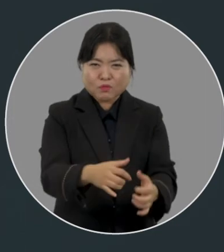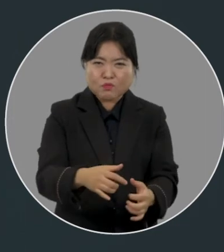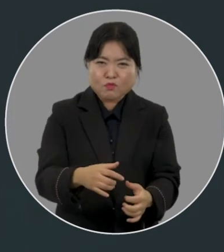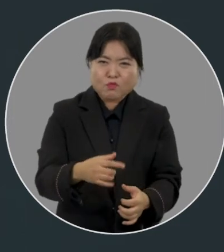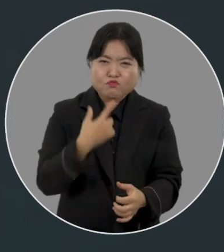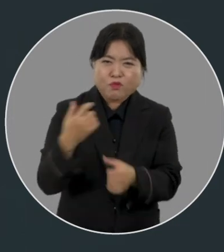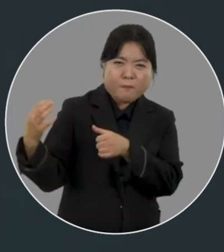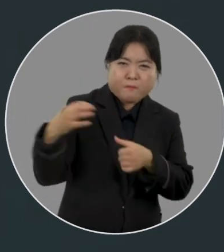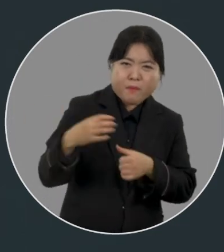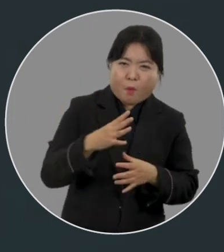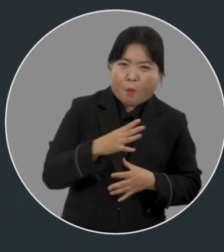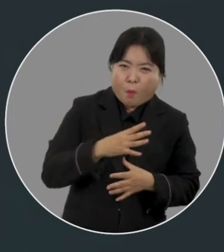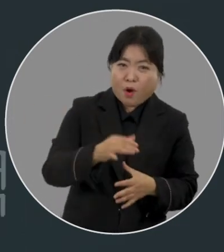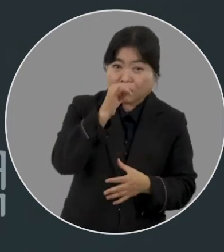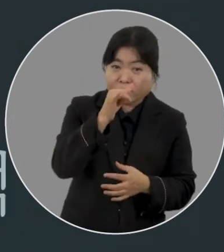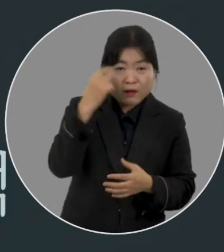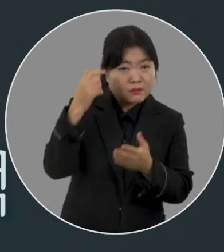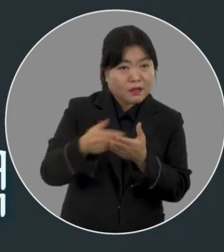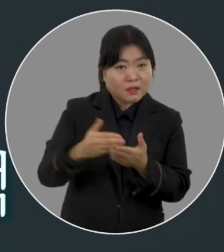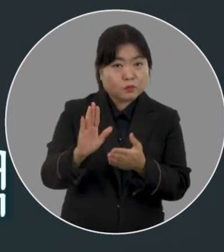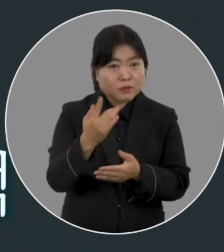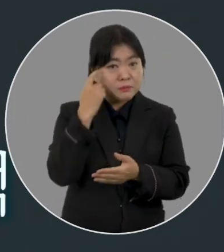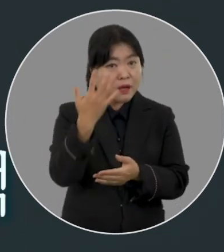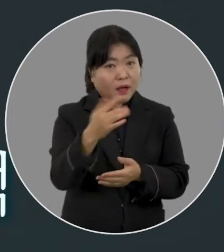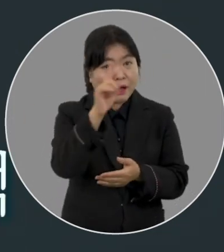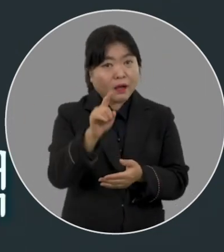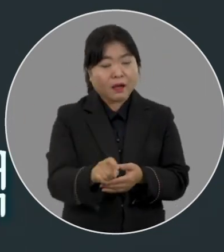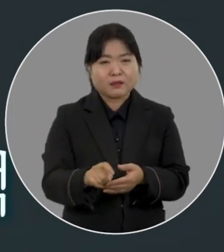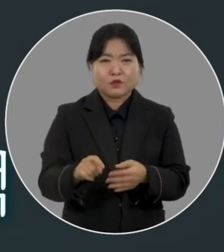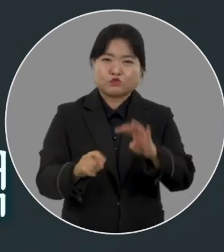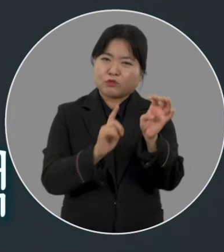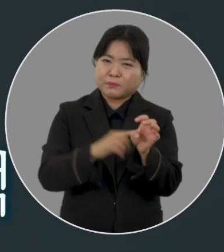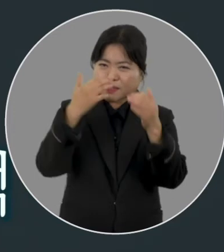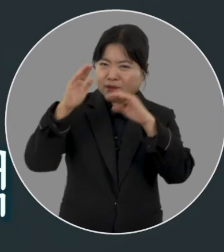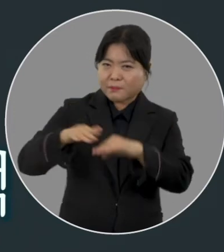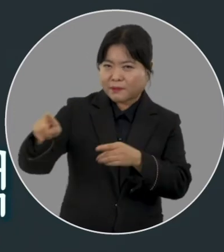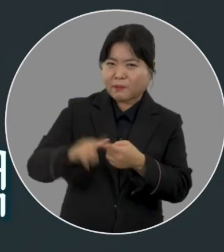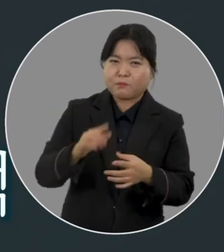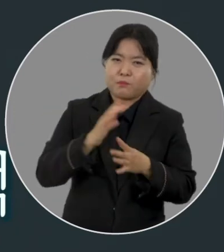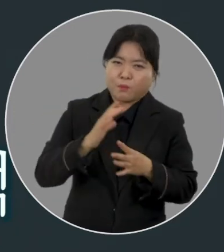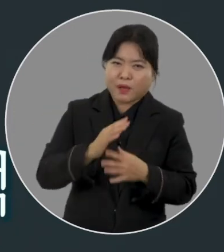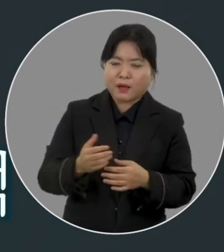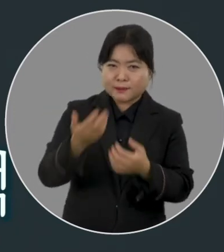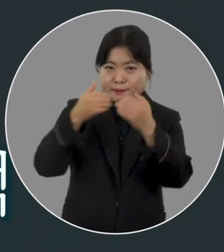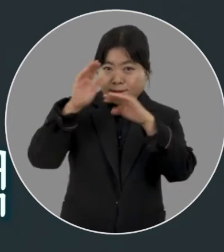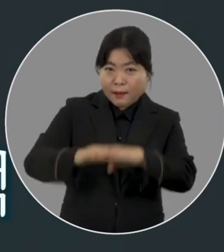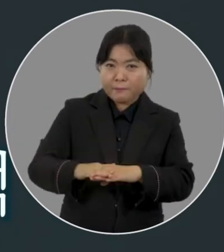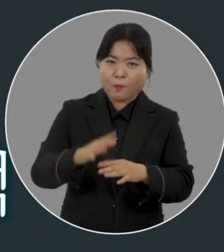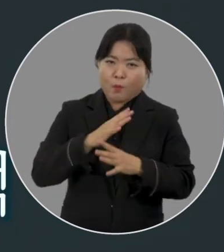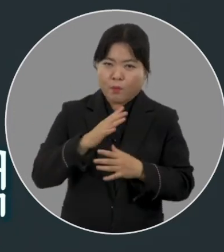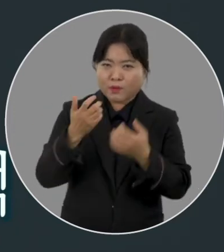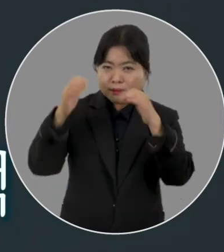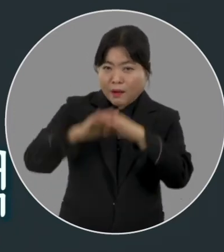떨었다. 상상이 되시나요? 이것이 유럽이 이슬람 세계에 대해서 갖고 있는 이슬람 포비아, 이슬람 공포증,